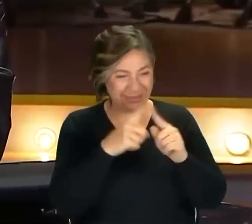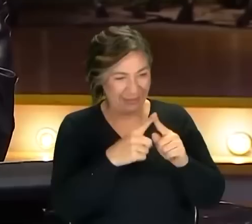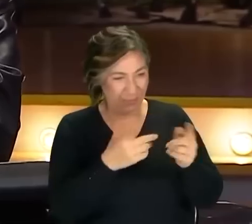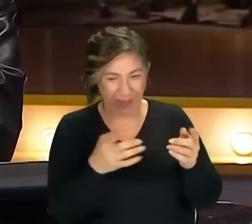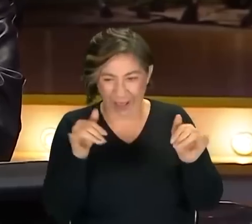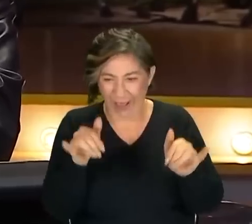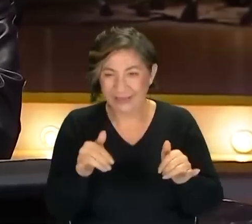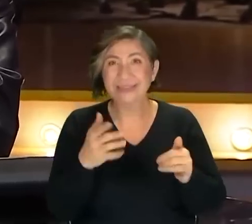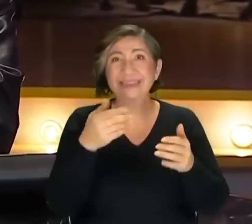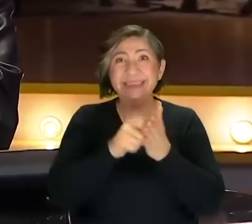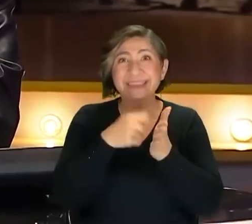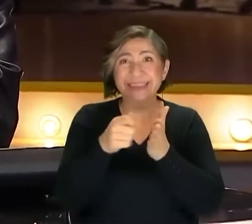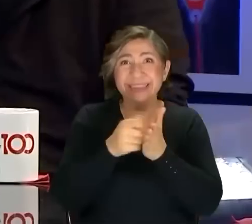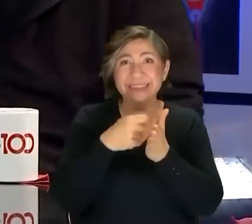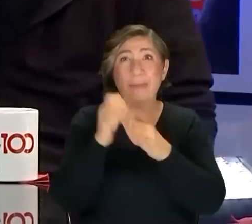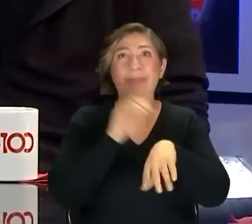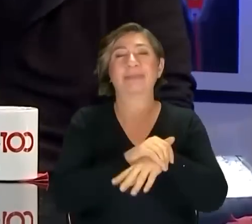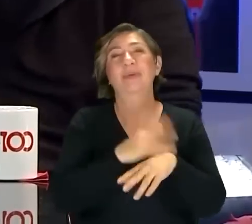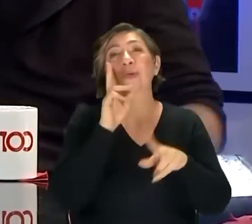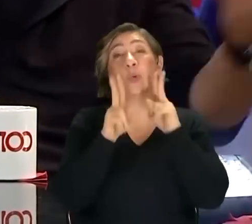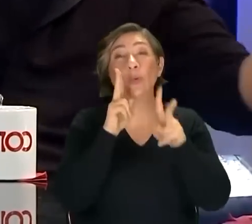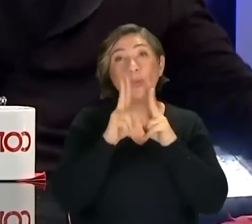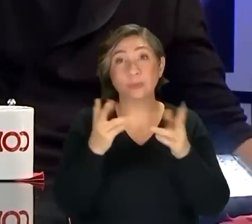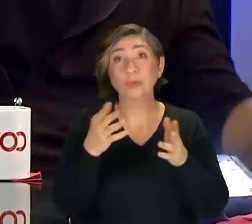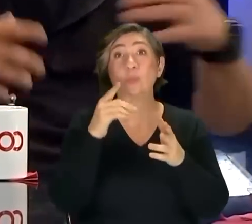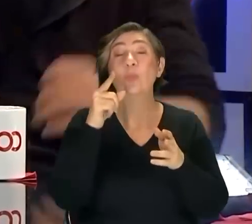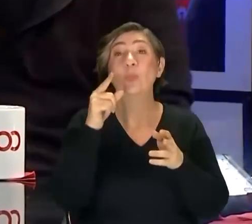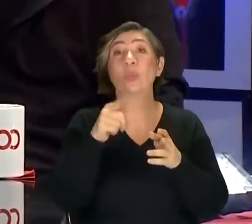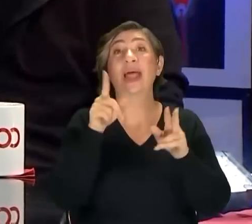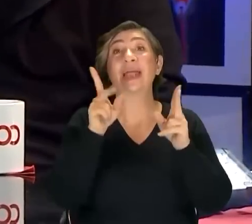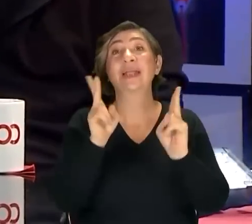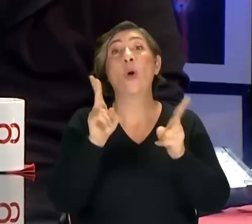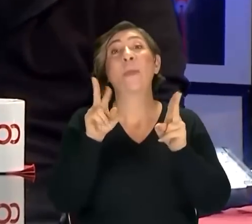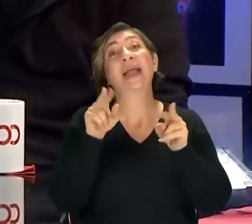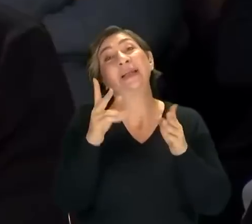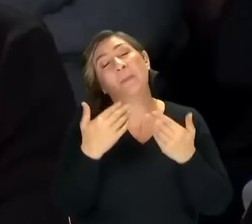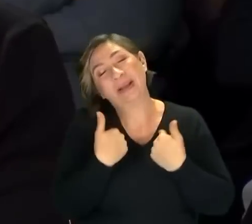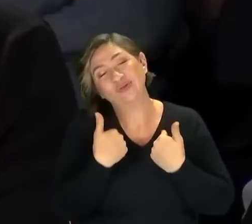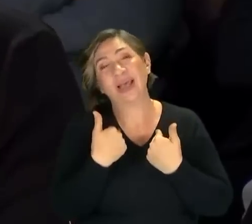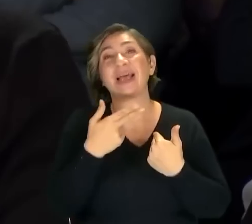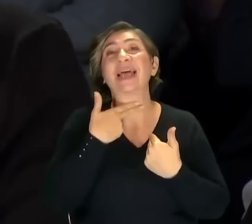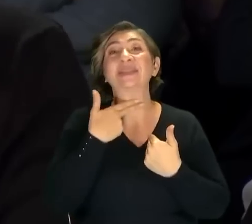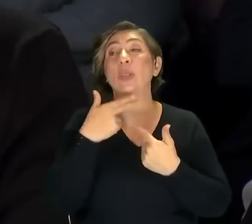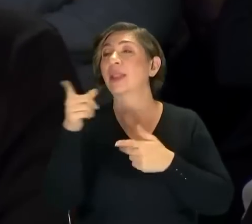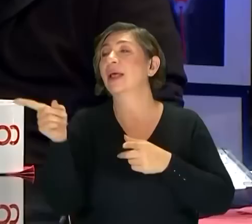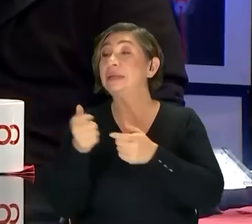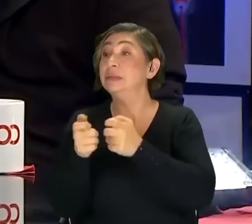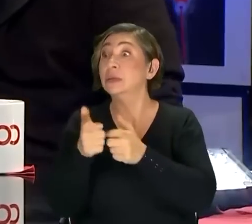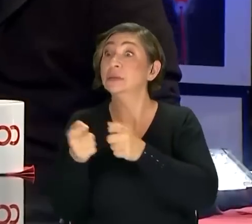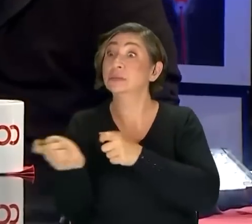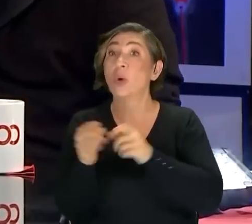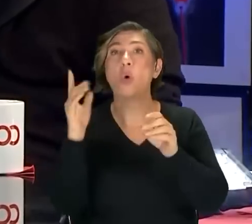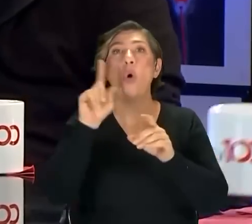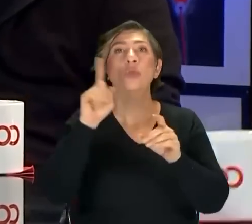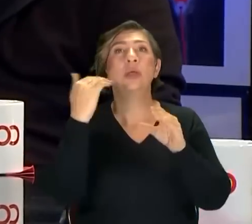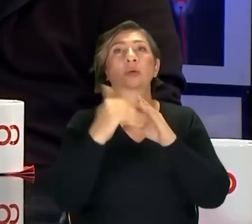hesabı. Sil. Yani bunları da görüyoruz. Yani bunlar kadar normal bir şey o da bence. Garsonlara yazdırmışlar orada. 10 tane yorum